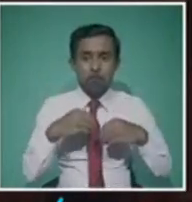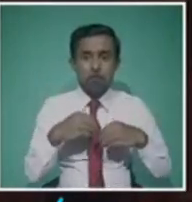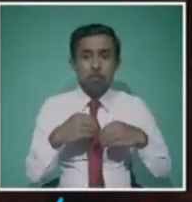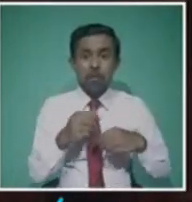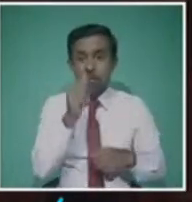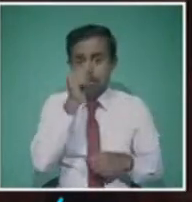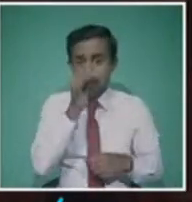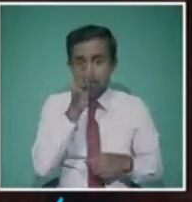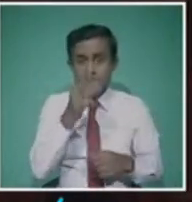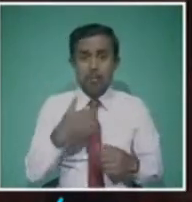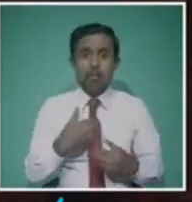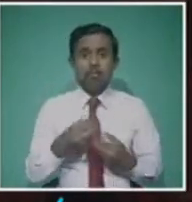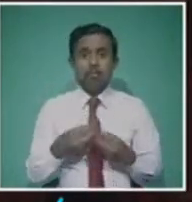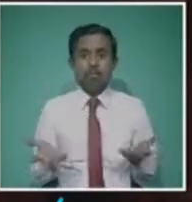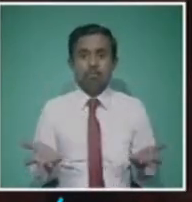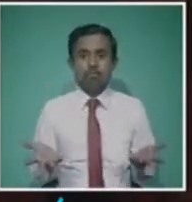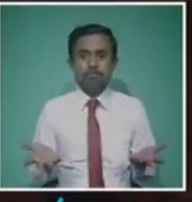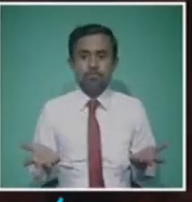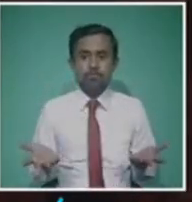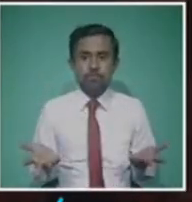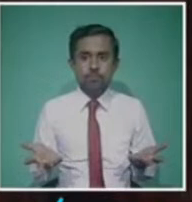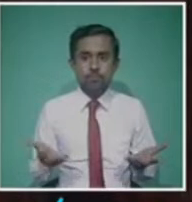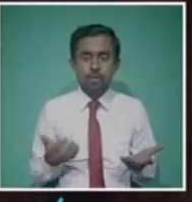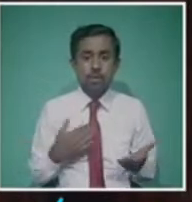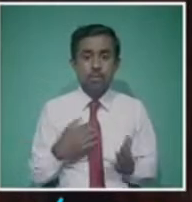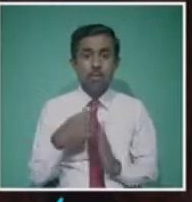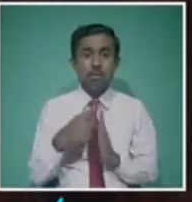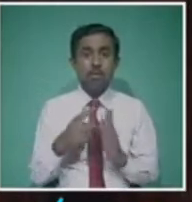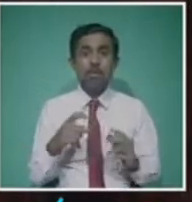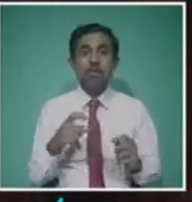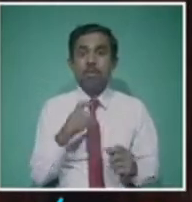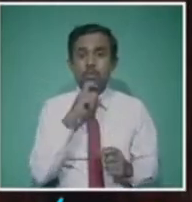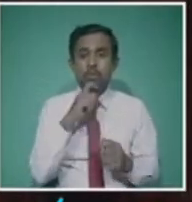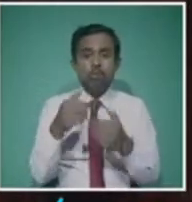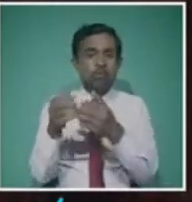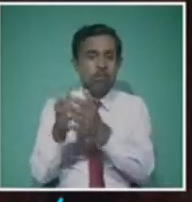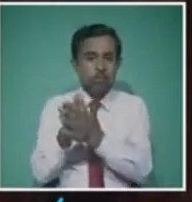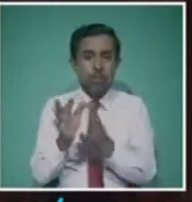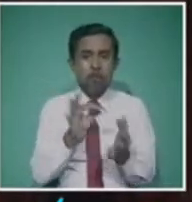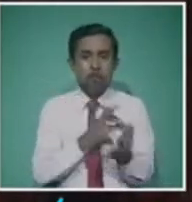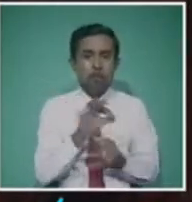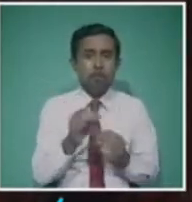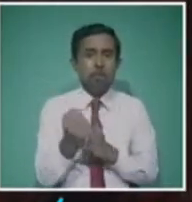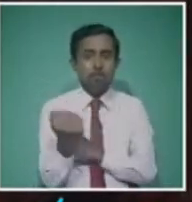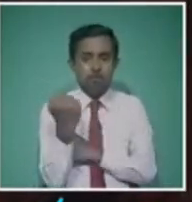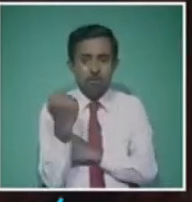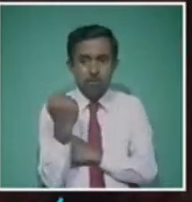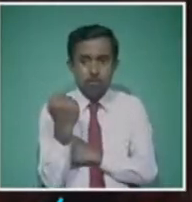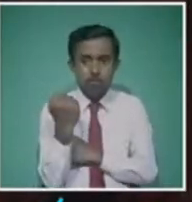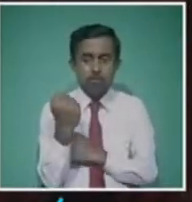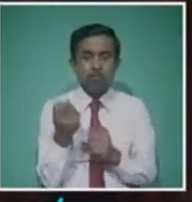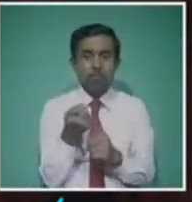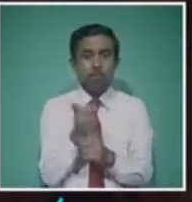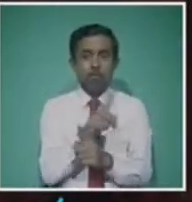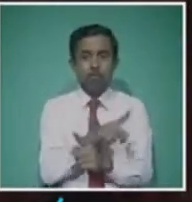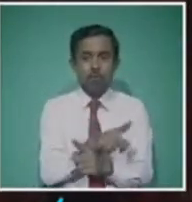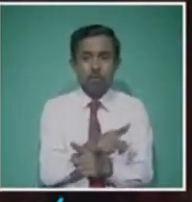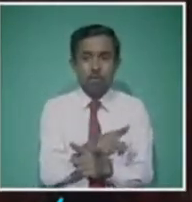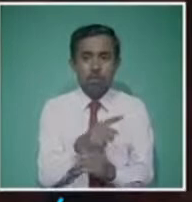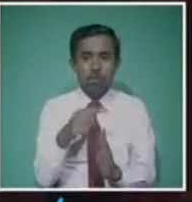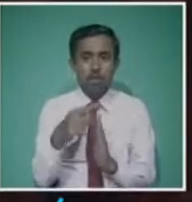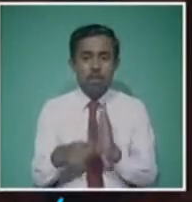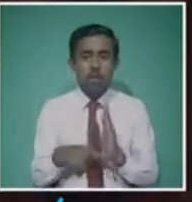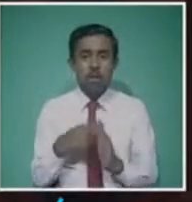వెట్టియన్ అపిట అహిమ వెలా గియే ఏక పెత్తకేం బలువాం మేరటి అధికరణ పద్ధతి స్వాధీన కరన్న ప్రజాంతవాదే శక్తిమత్ కరన్న అనిత్ పశ్చిమ బెలువైన్ పశ్చే